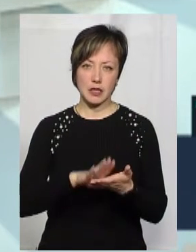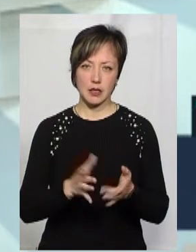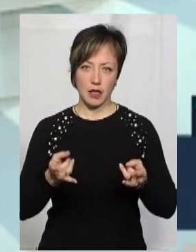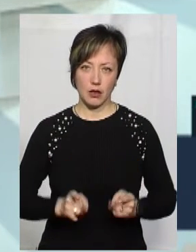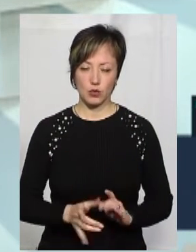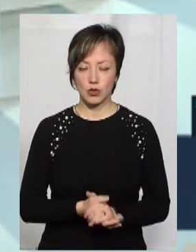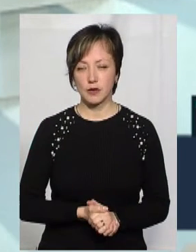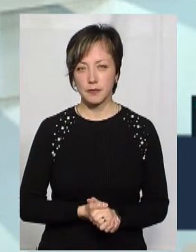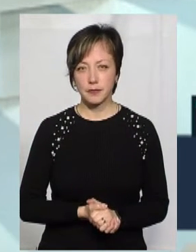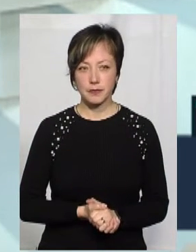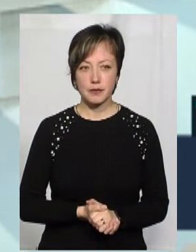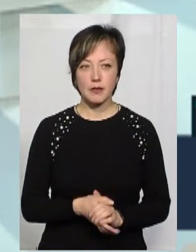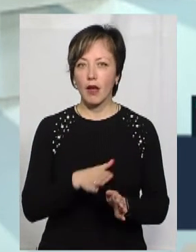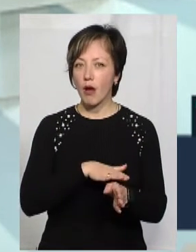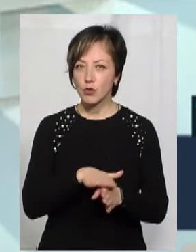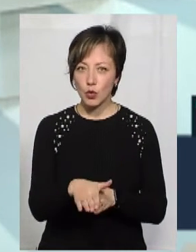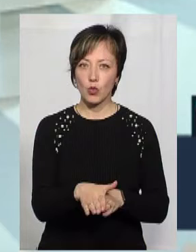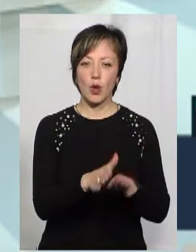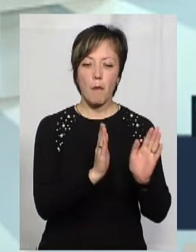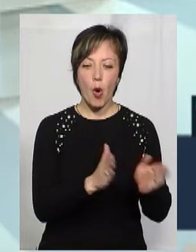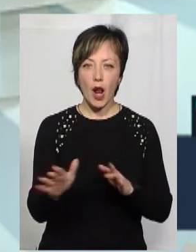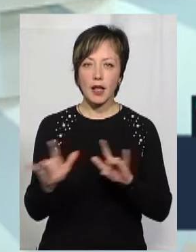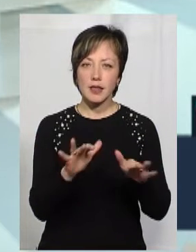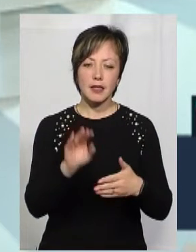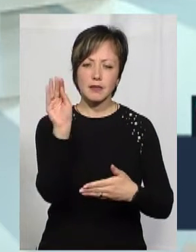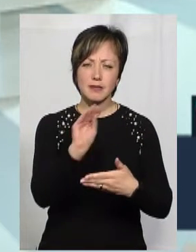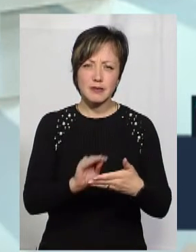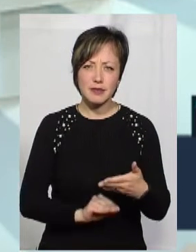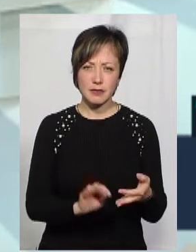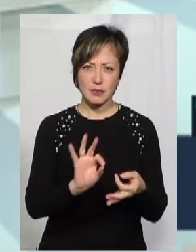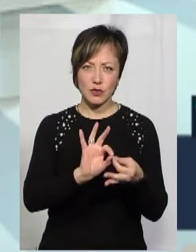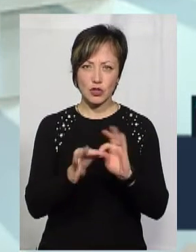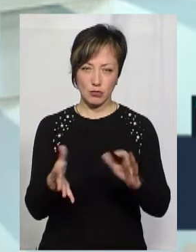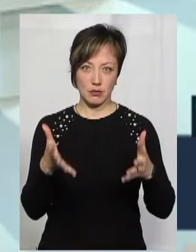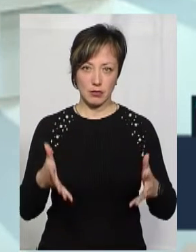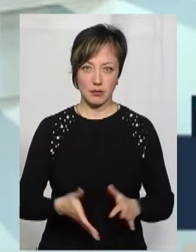народження. Там абсолютно алгоритм дій весь розписаний.